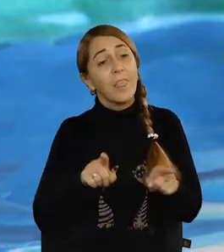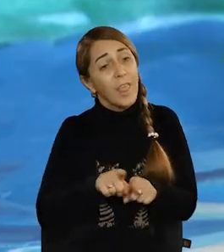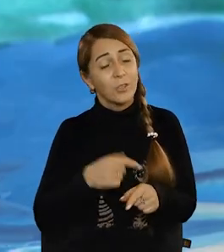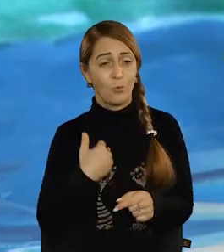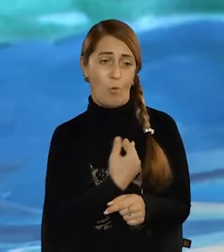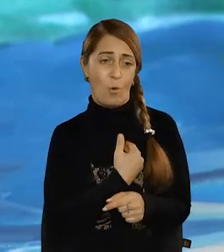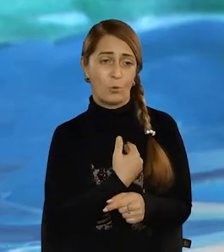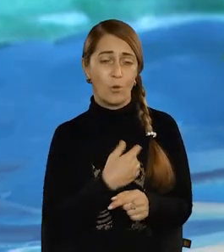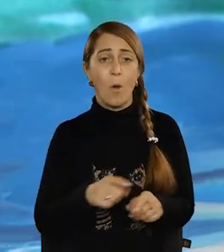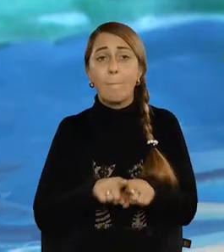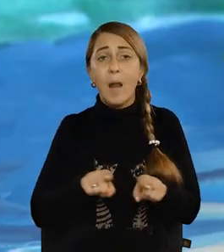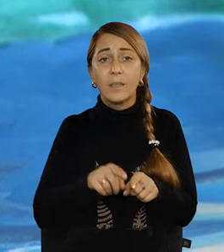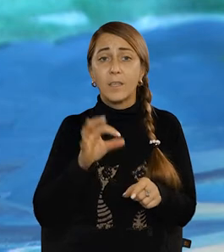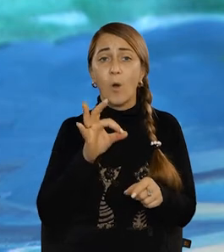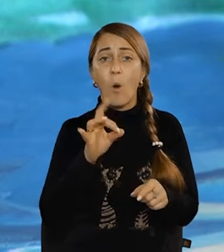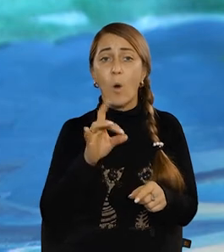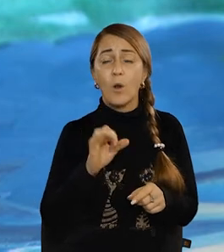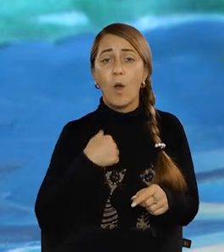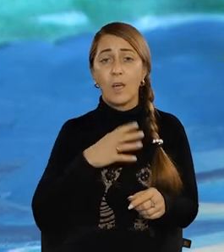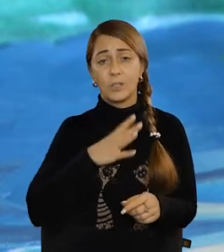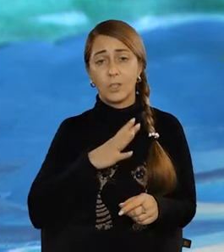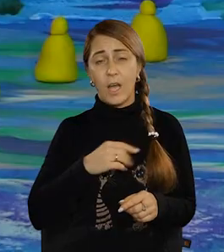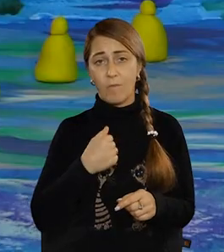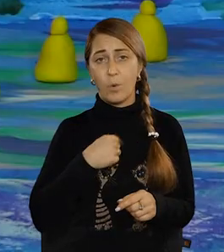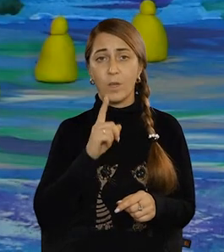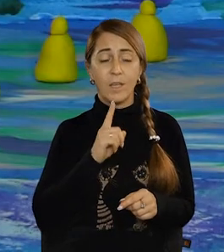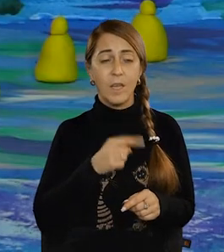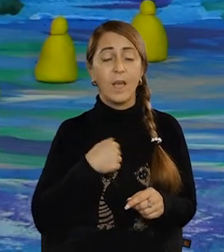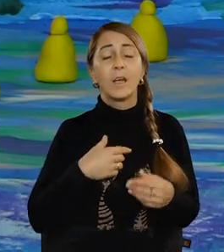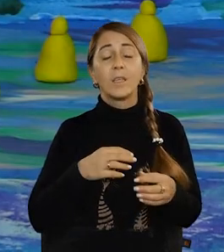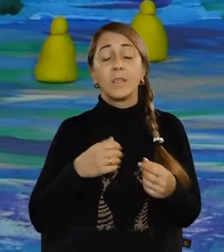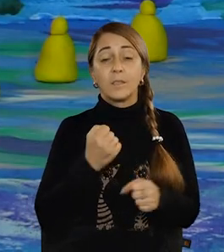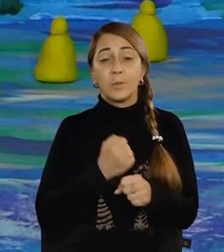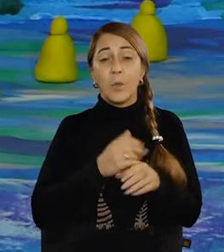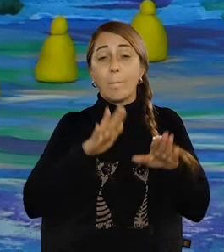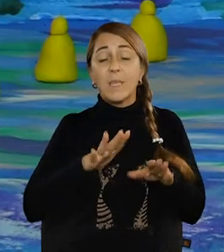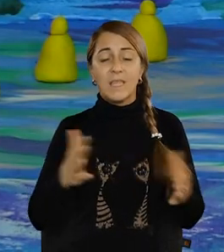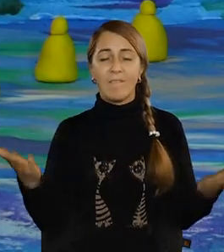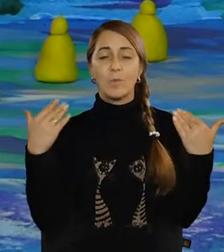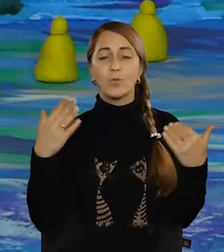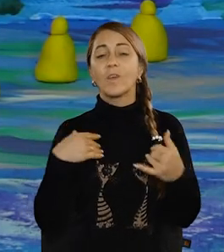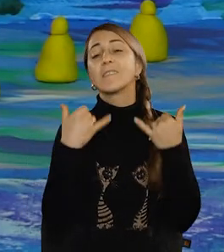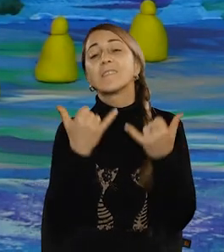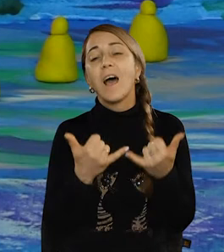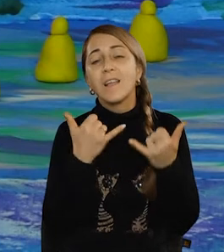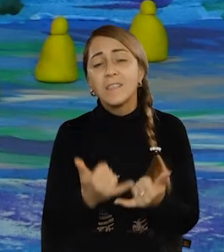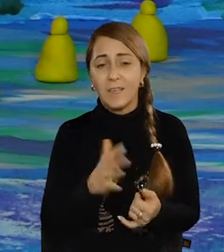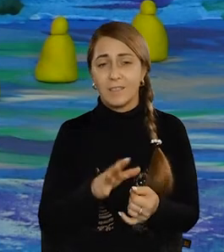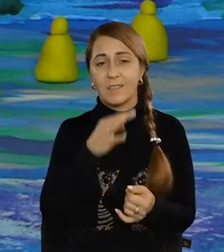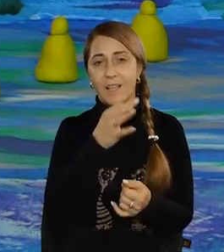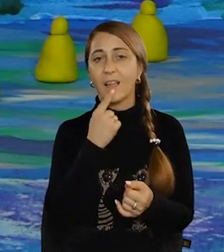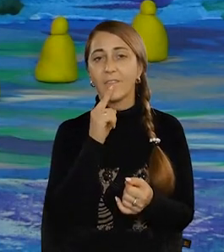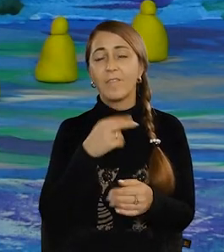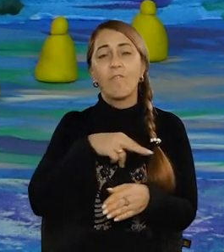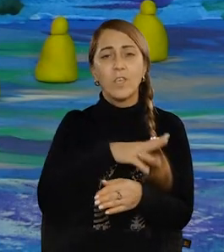гукнув сестричку Орео, чекаючи, коли я нарешті влаштую місце відпочинку. «Так, зараз-зараз!» – відповіла Мармеладка,